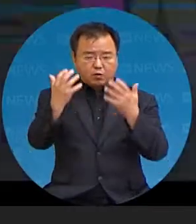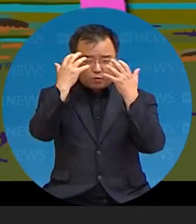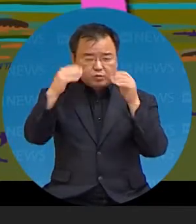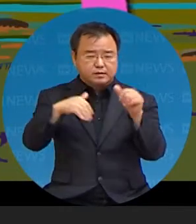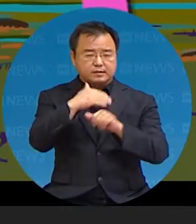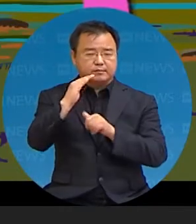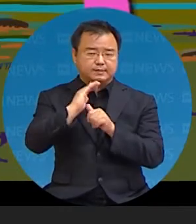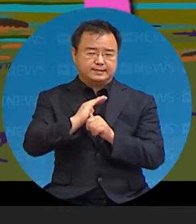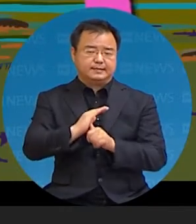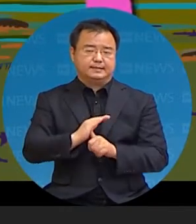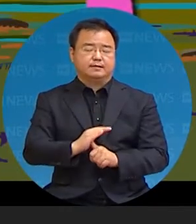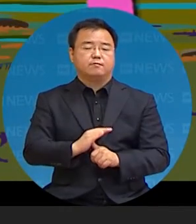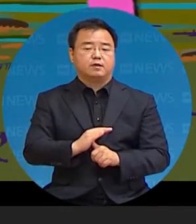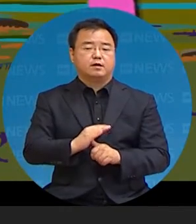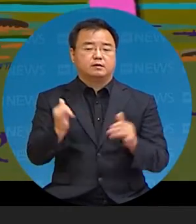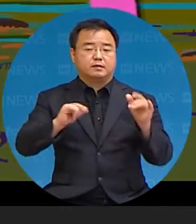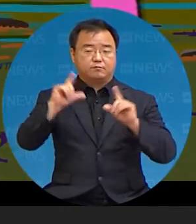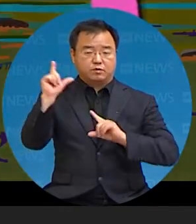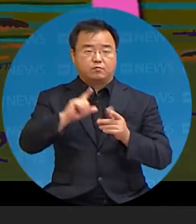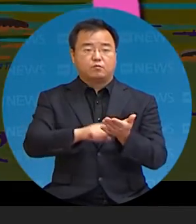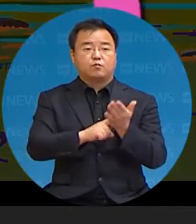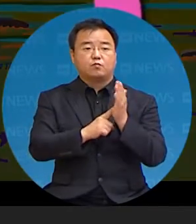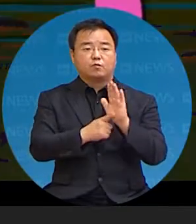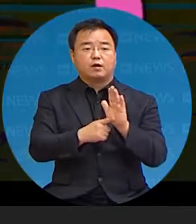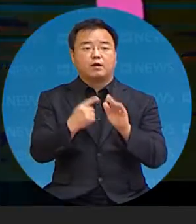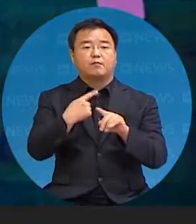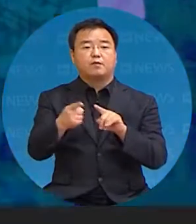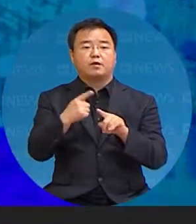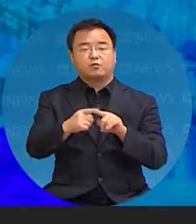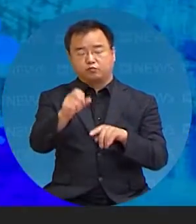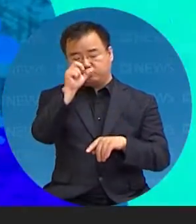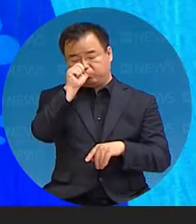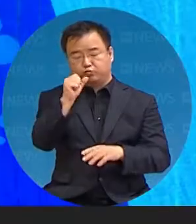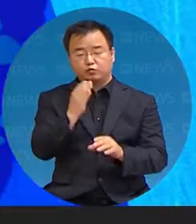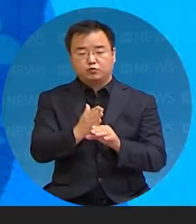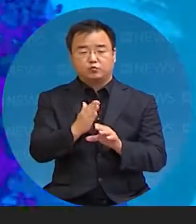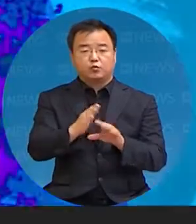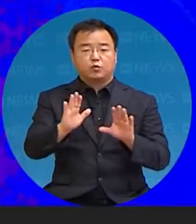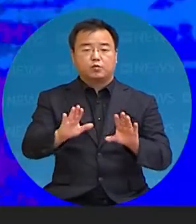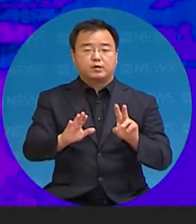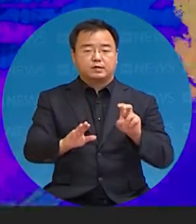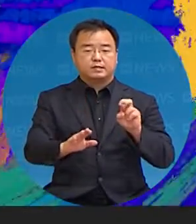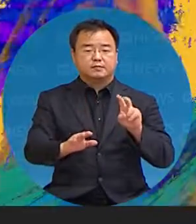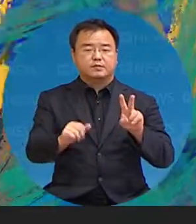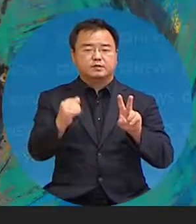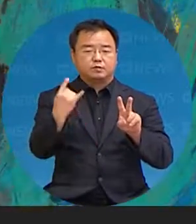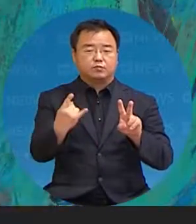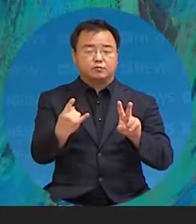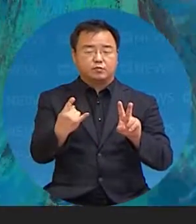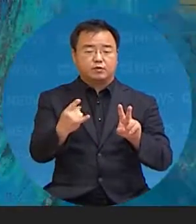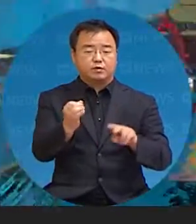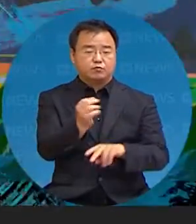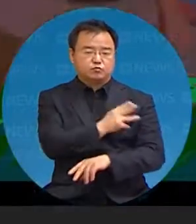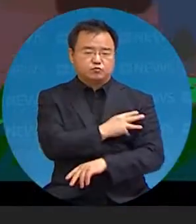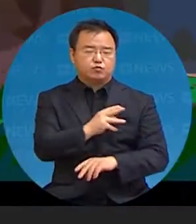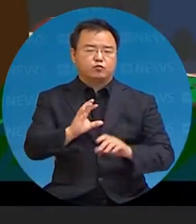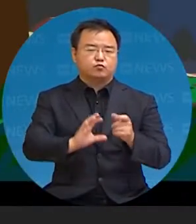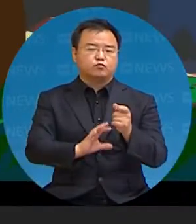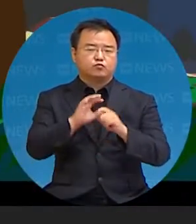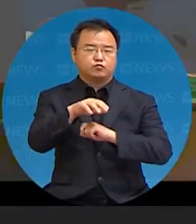당당하게 극복하는 인간성을 그려낸 점이 높이 평가돼 올해로 22회를 맞은 부천 국제 애니메이션